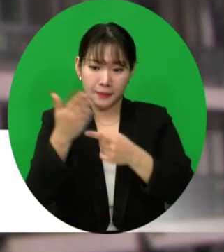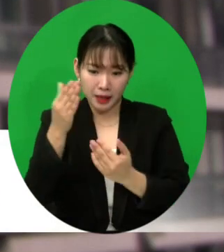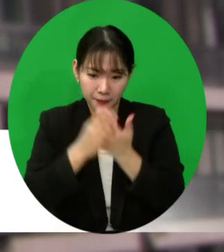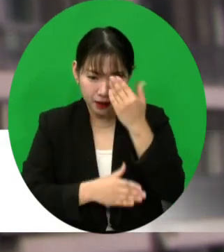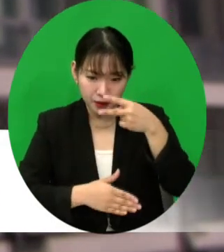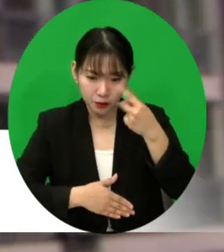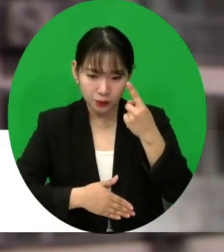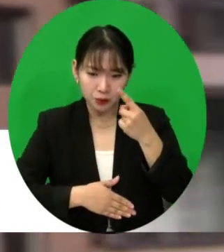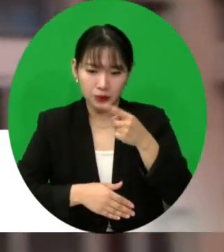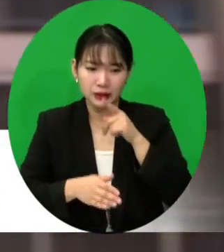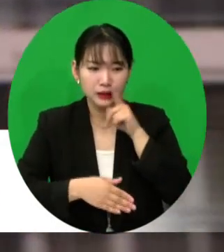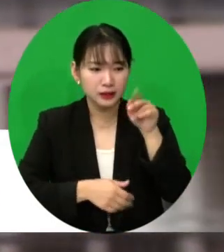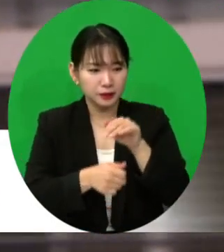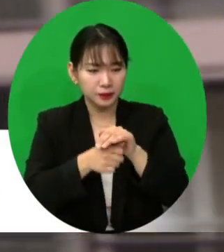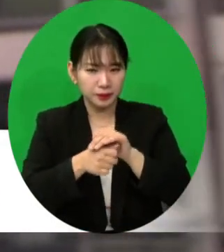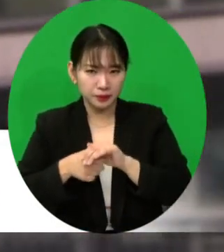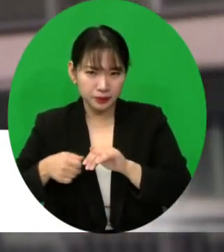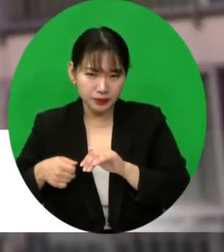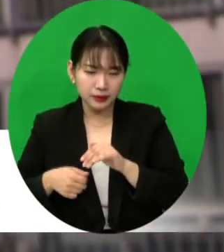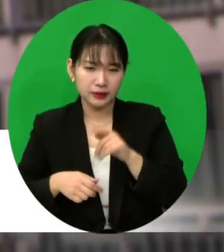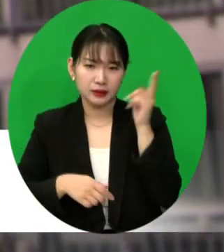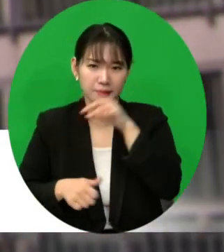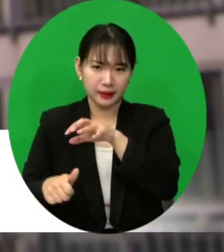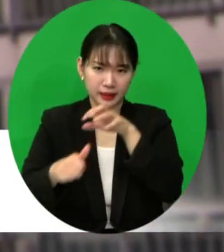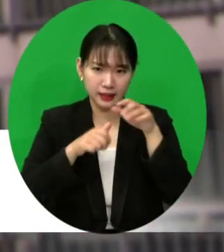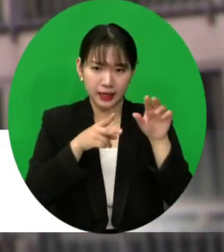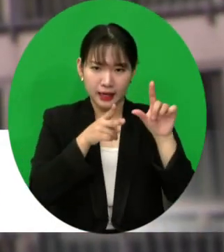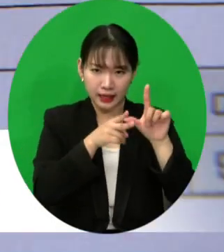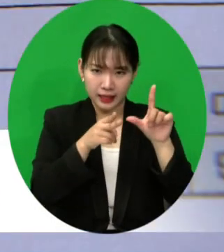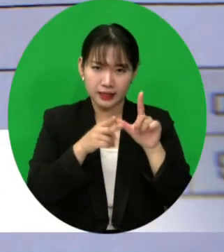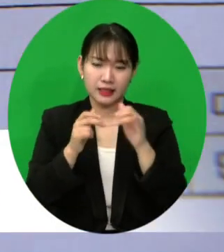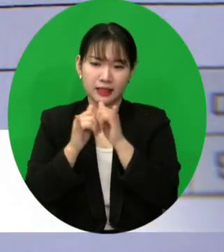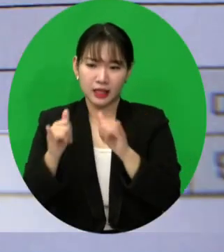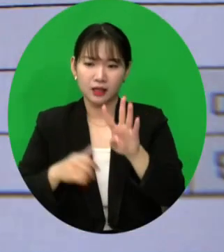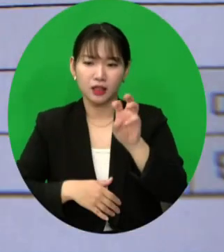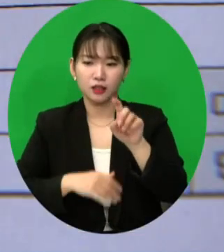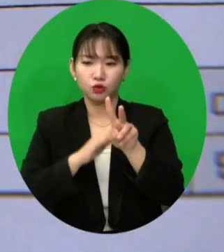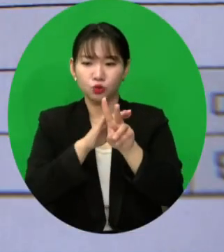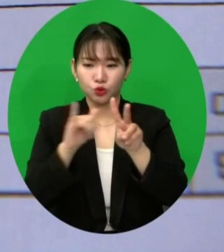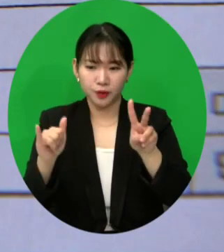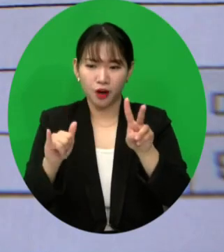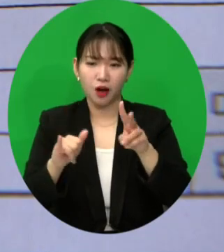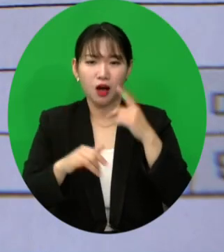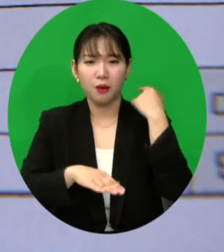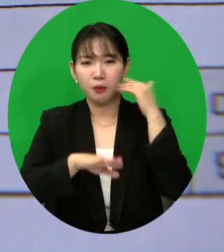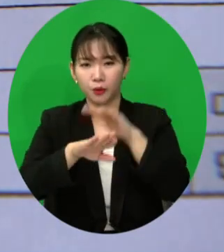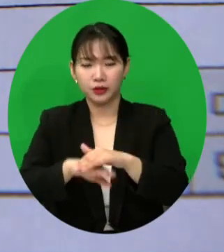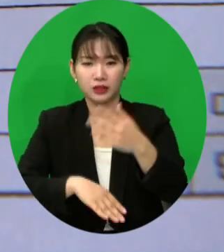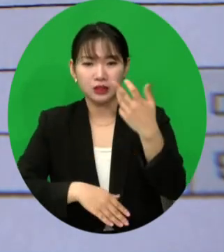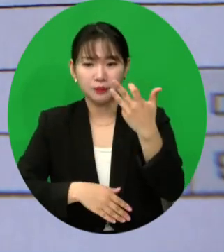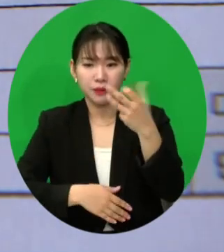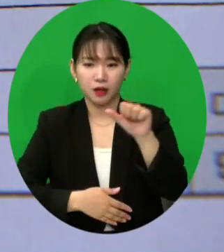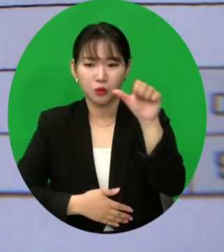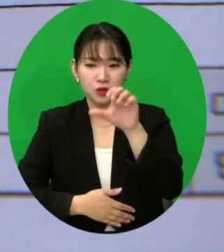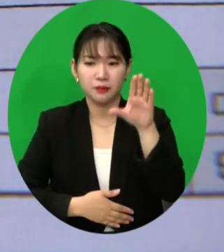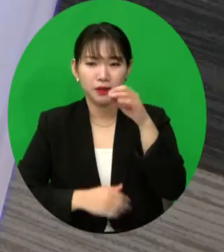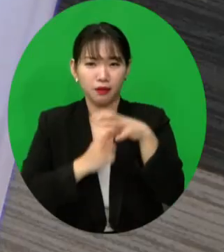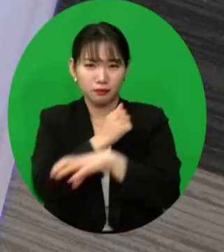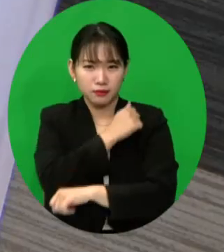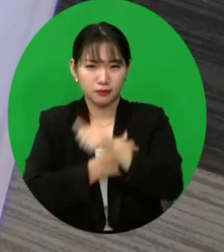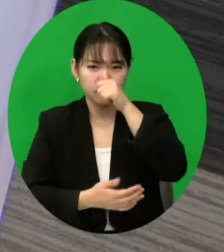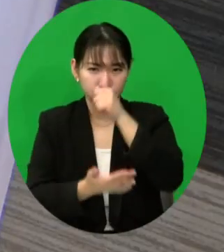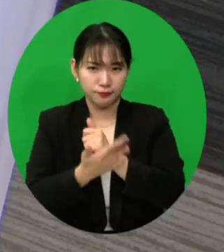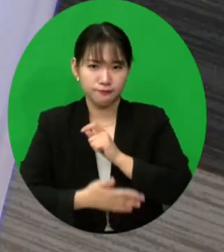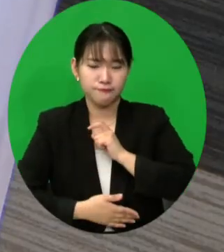신고에 소극적인 점을 악용해 LH와 임차인 32명의 보증금 18억 5천여만 원을 빼돌린 혐의를